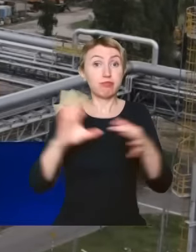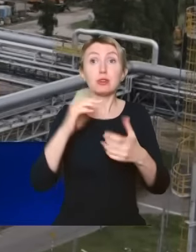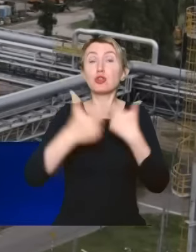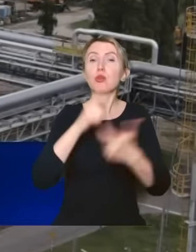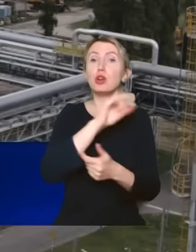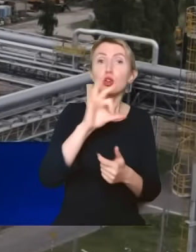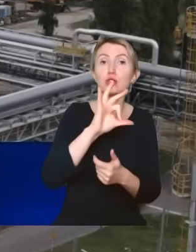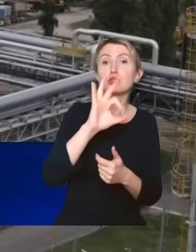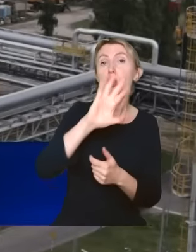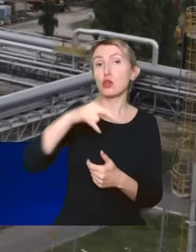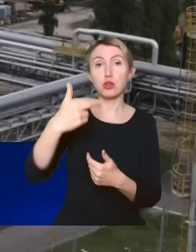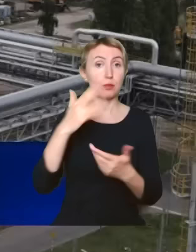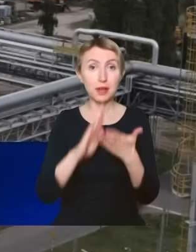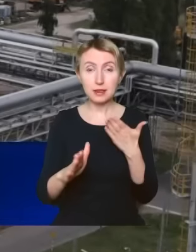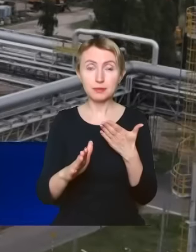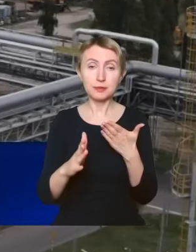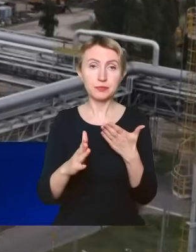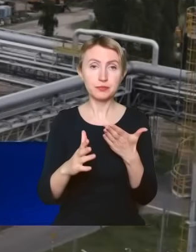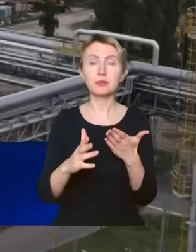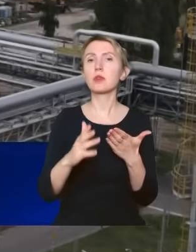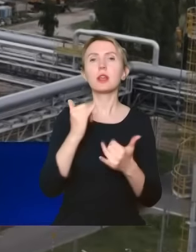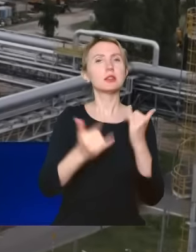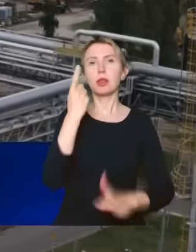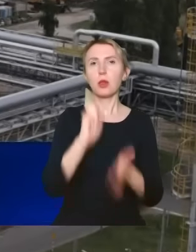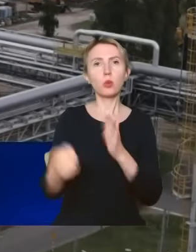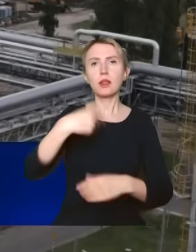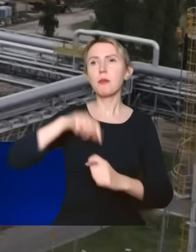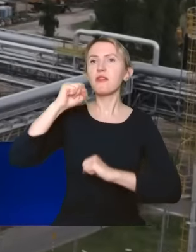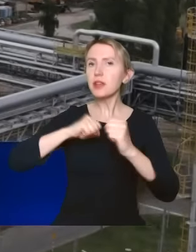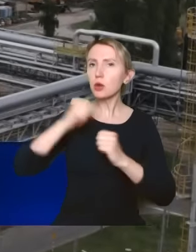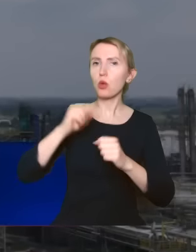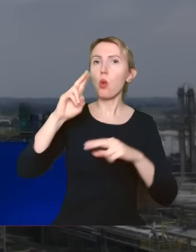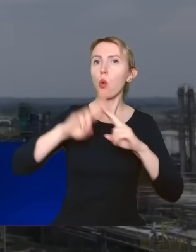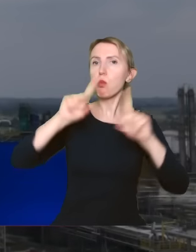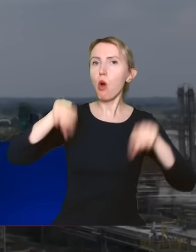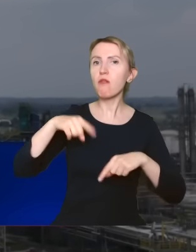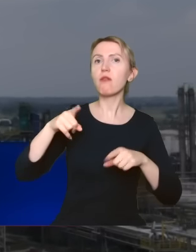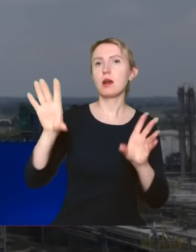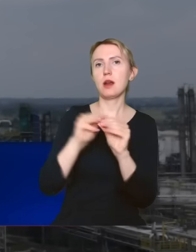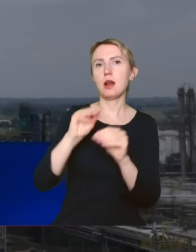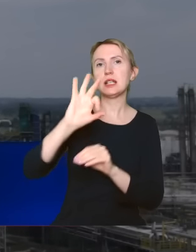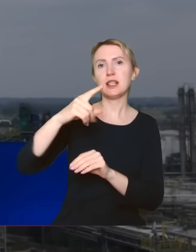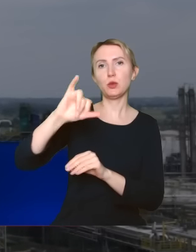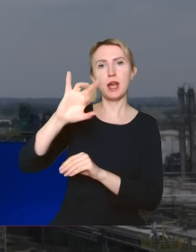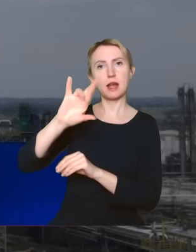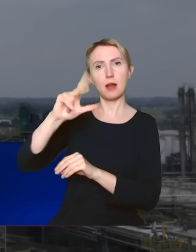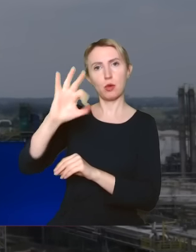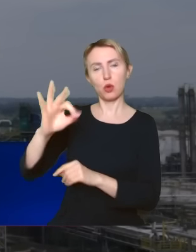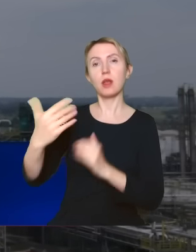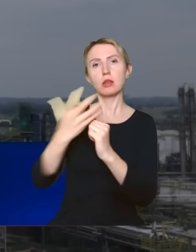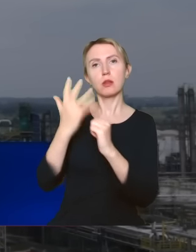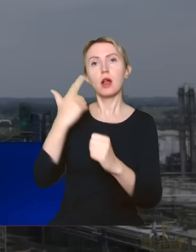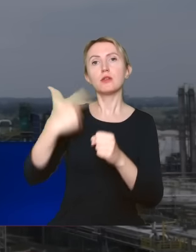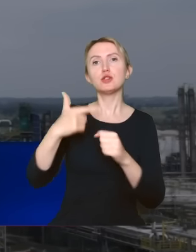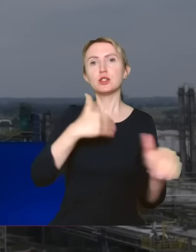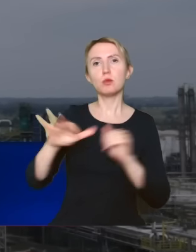z Orlenem nie doszło. Gdyby nie udało się nam wynegocjować kontraktu z Saudi Aramco na dostawy 20 milionów